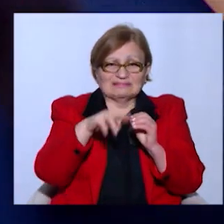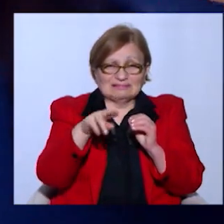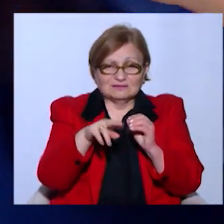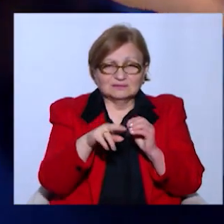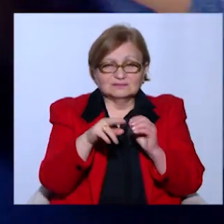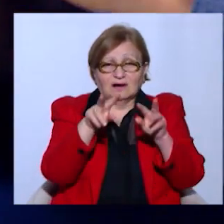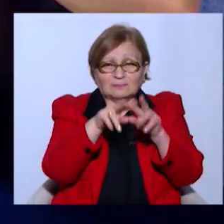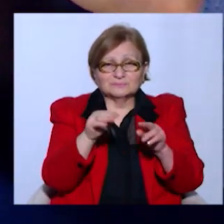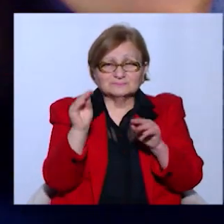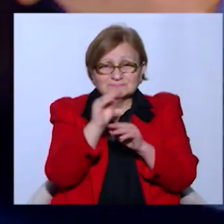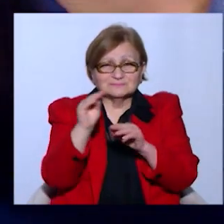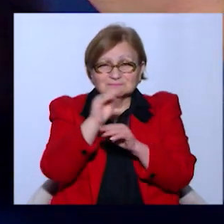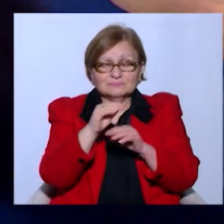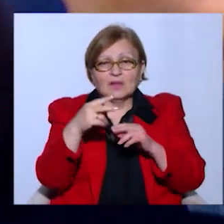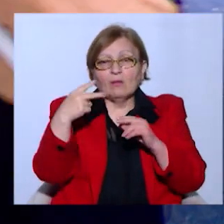და ანალოგიურად